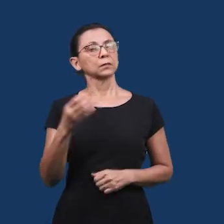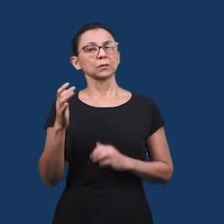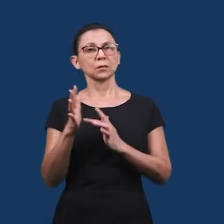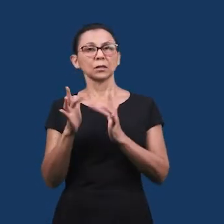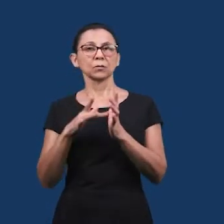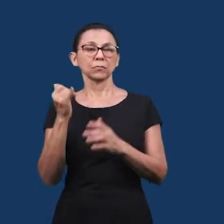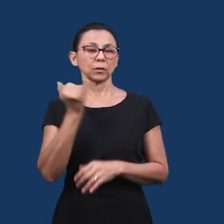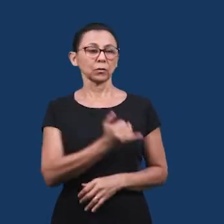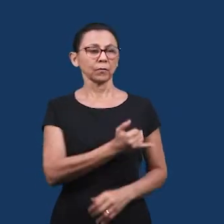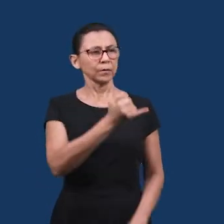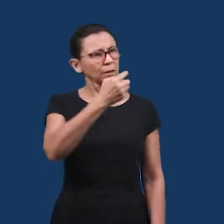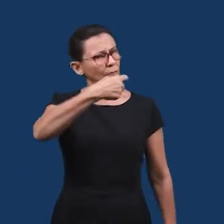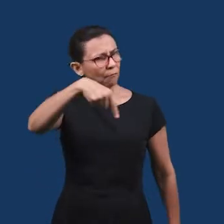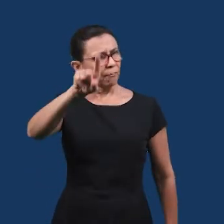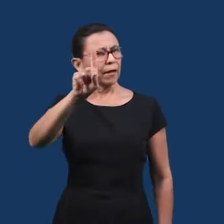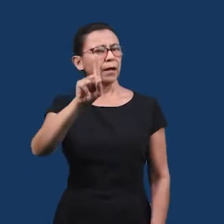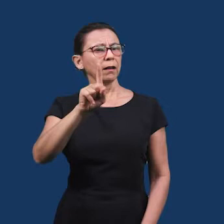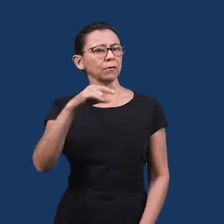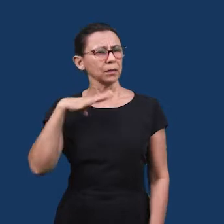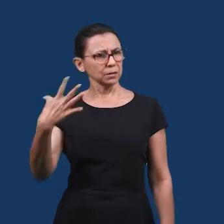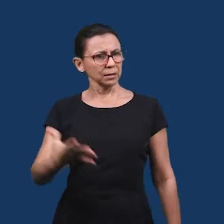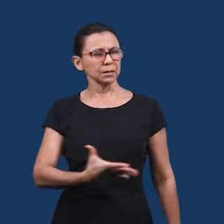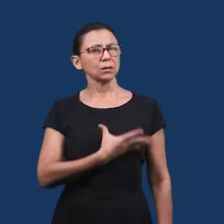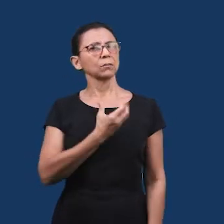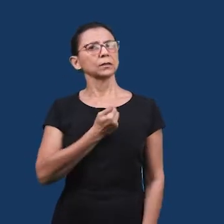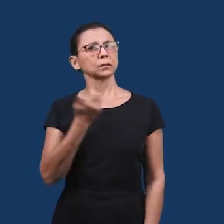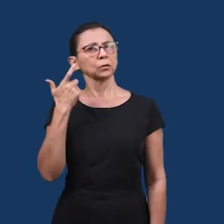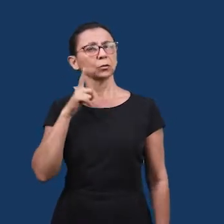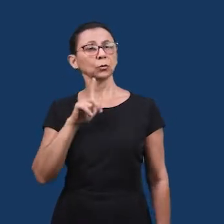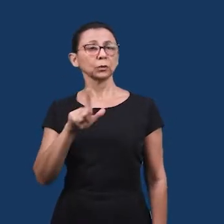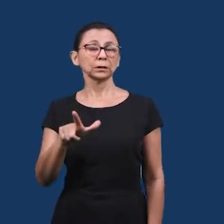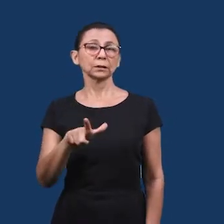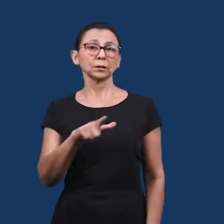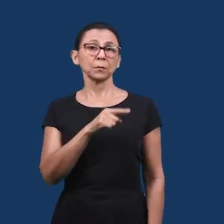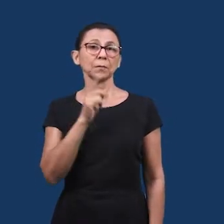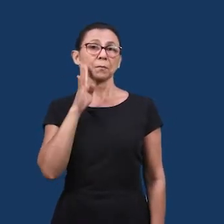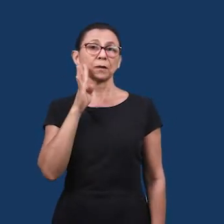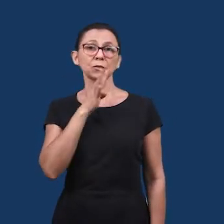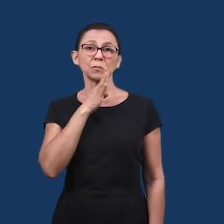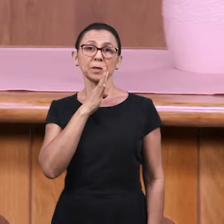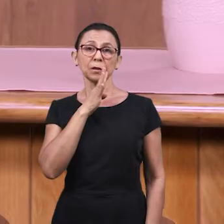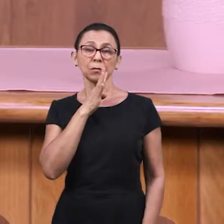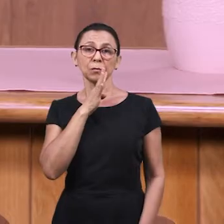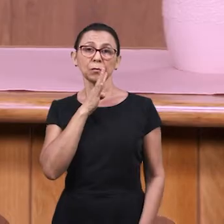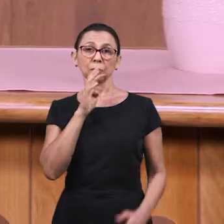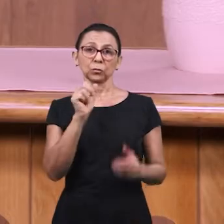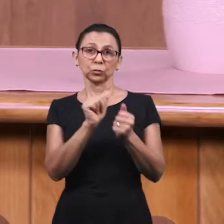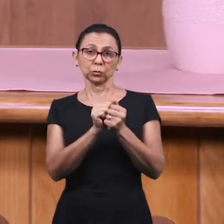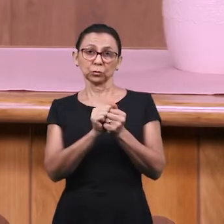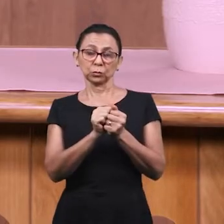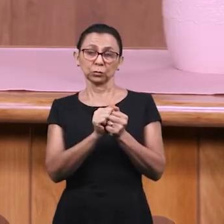твоя спасла тебя. И он тотчас прозрел и пошел за Иисусом по дороге.